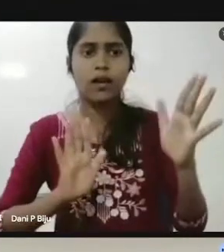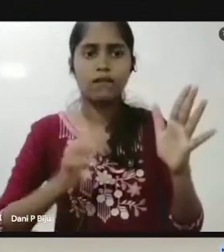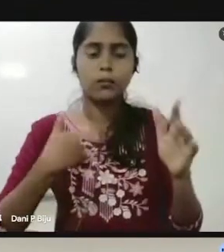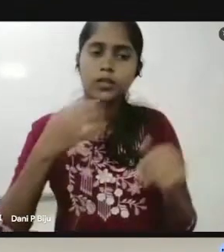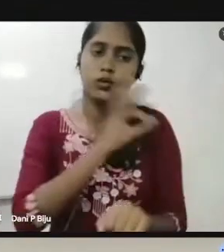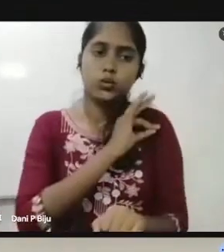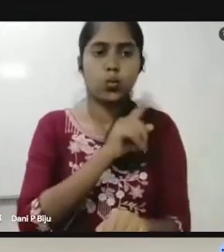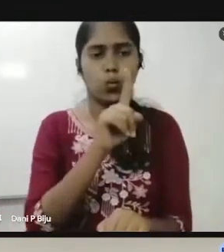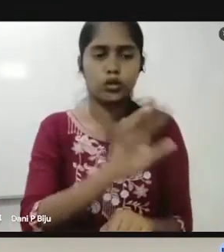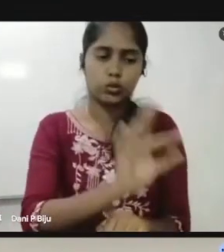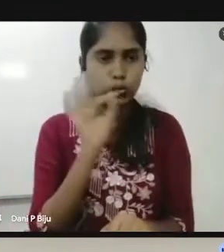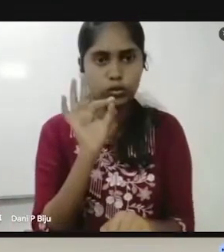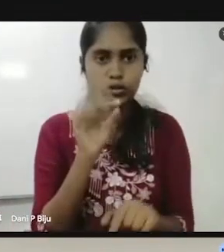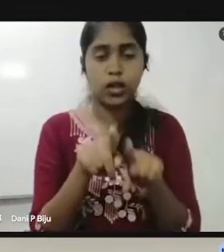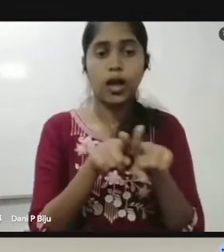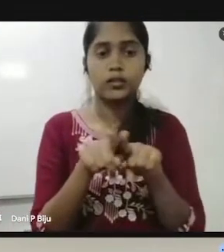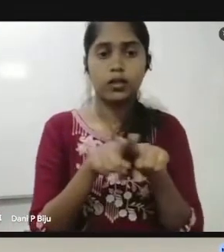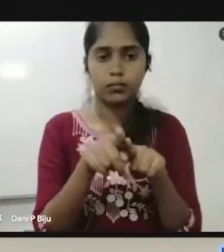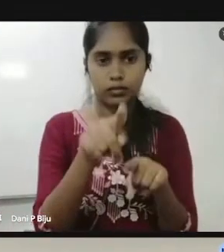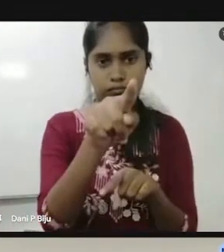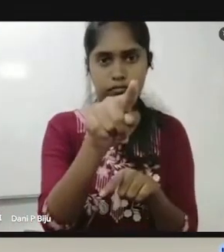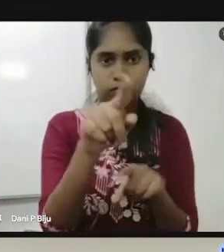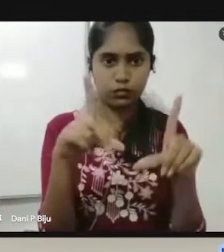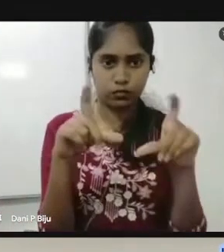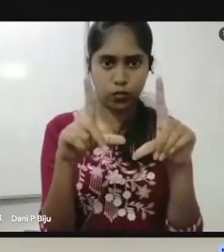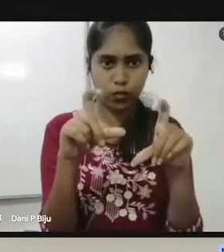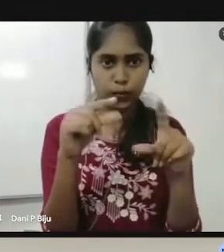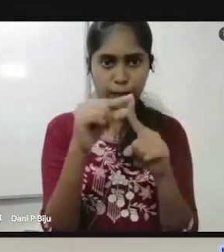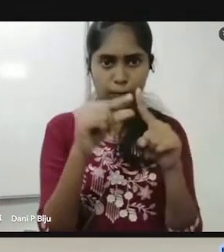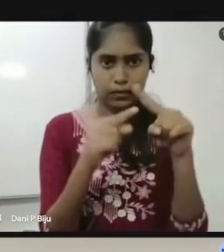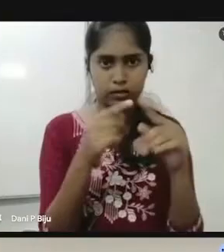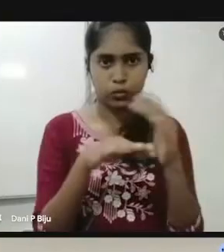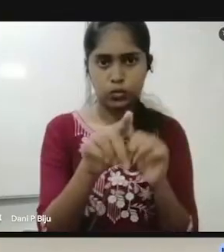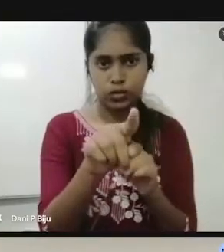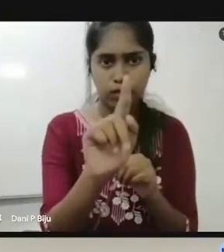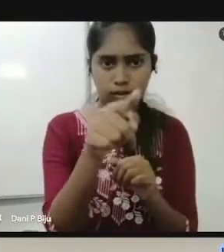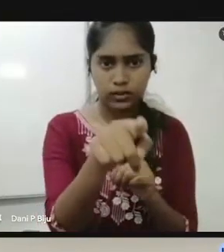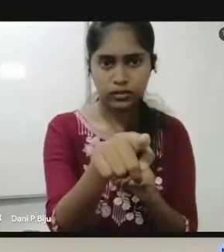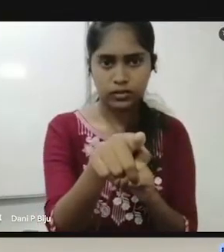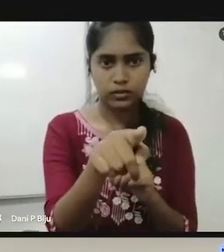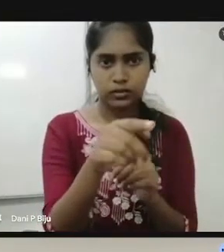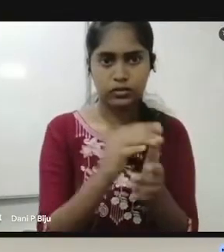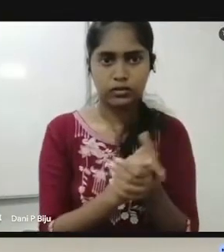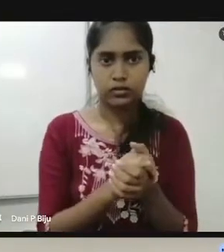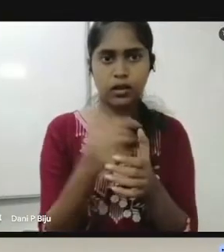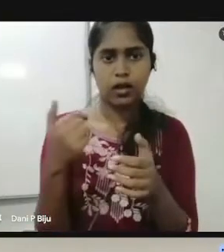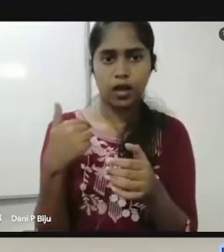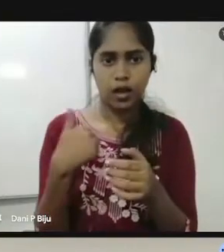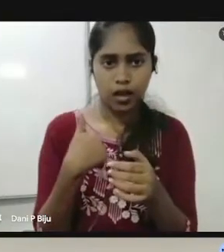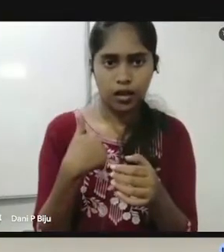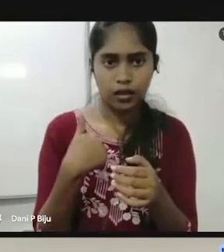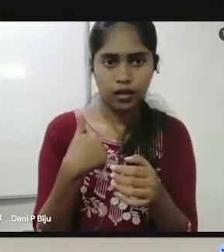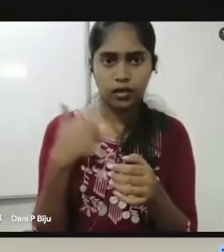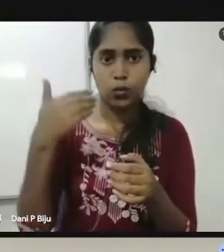നിങ്ങൾ വലതുവശത്തെ മുകളിലത്തെ പടം കാണുകയാണെന്നുണ്ടെങ്കിൽ ഐ വെന്റ് ലാസ്റ്റ് നൈറ്റിന്റെ NI വരെ ടൈപ്പ് ചെയ്തപ്പോൾ തന്നെ അവിടെ